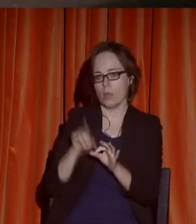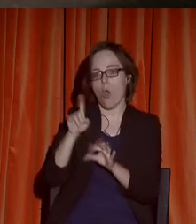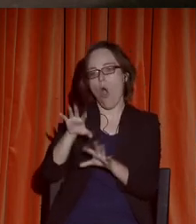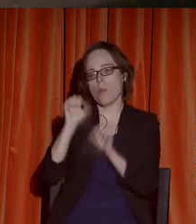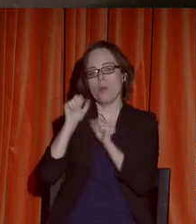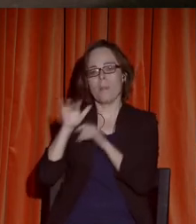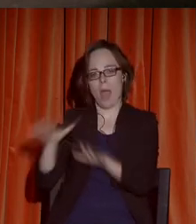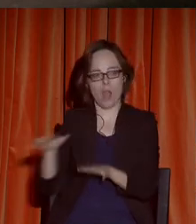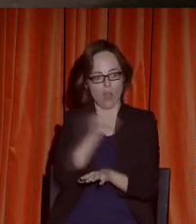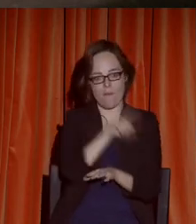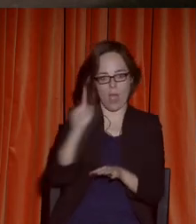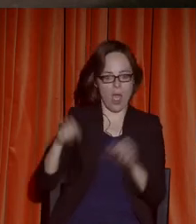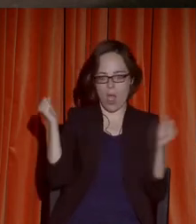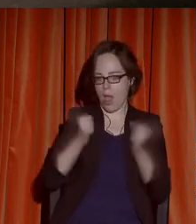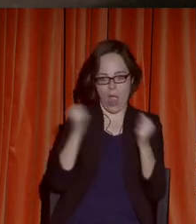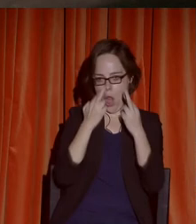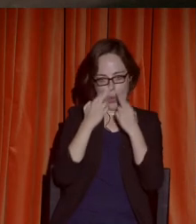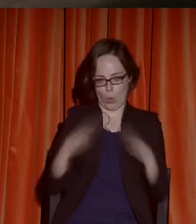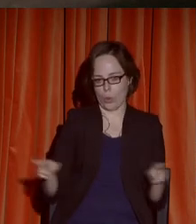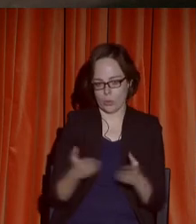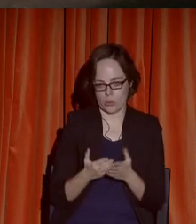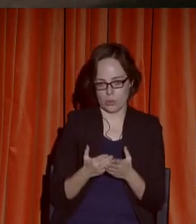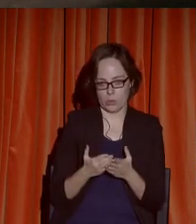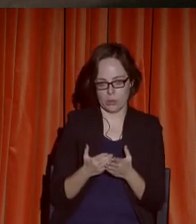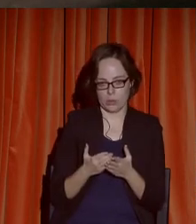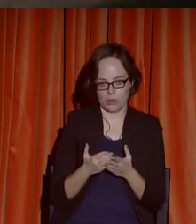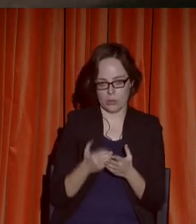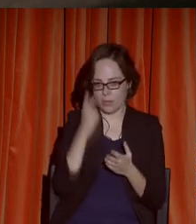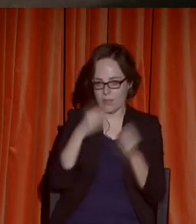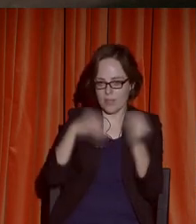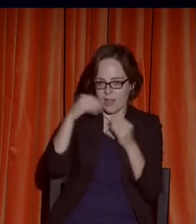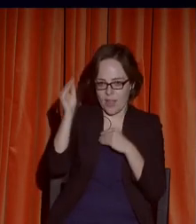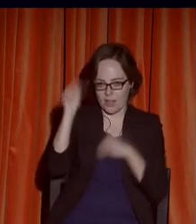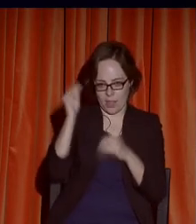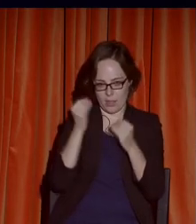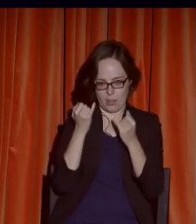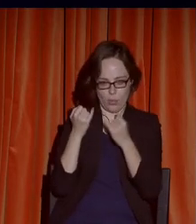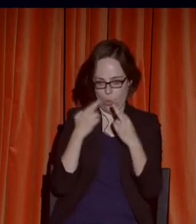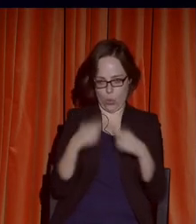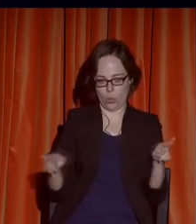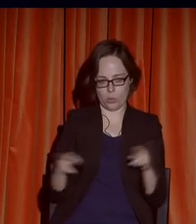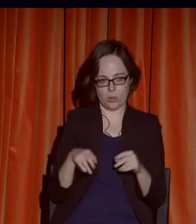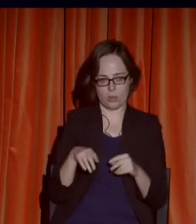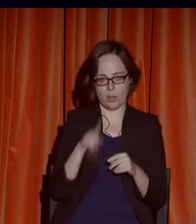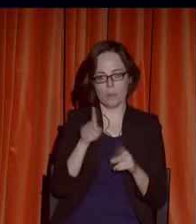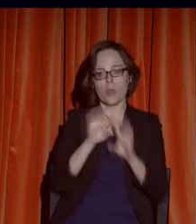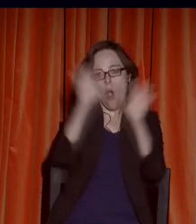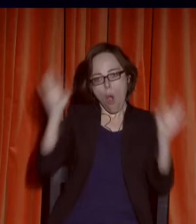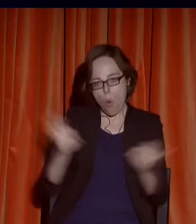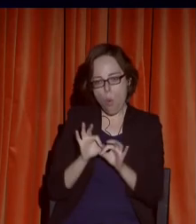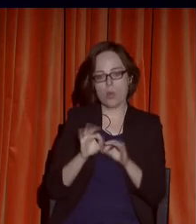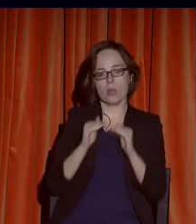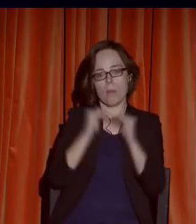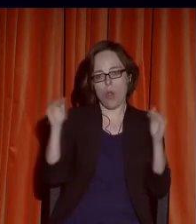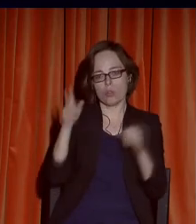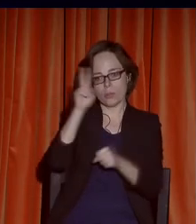odbiorcą masowym, do tego stopnia, że i to rośnie tak progresywnie. Powiedziałam, w tej chwili poziom zaufania ogólnie jest